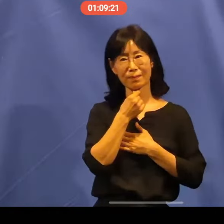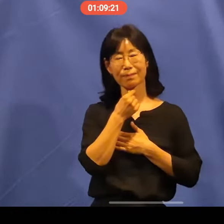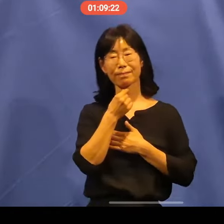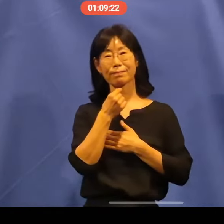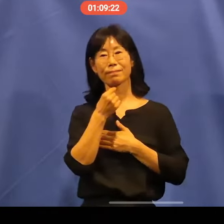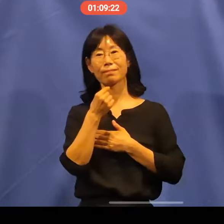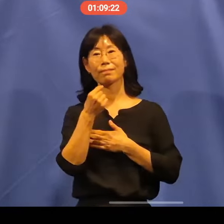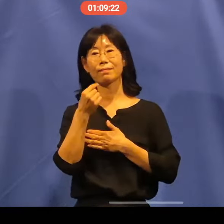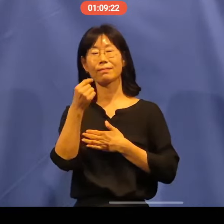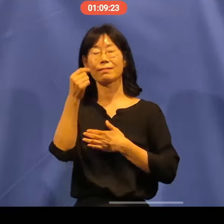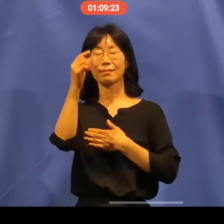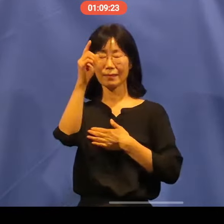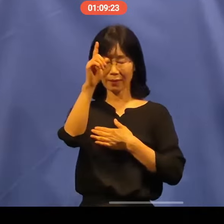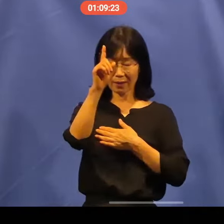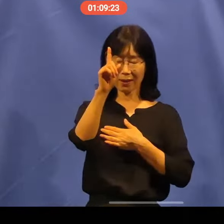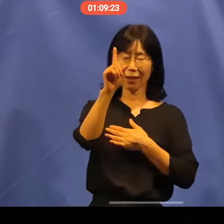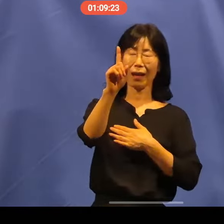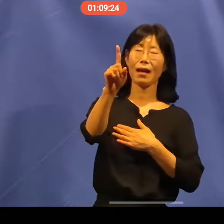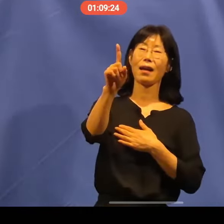원하는